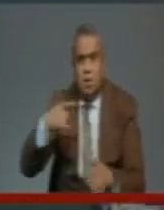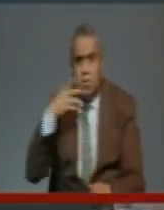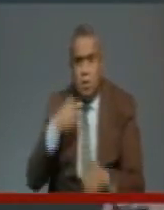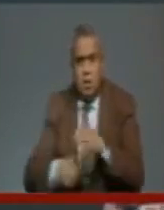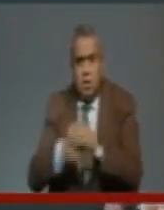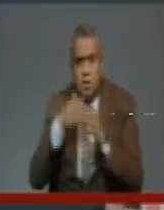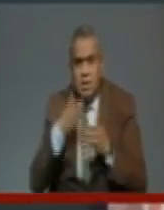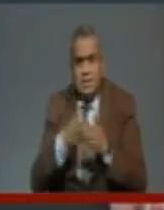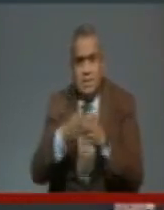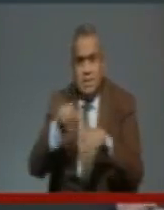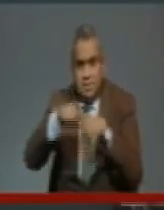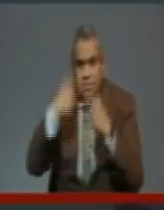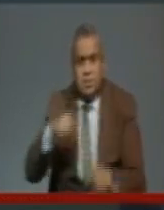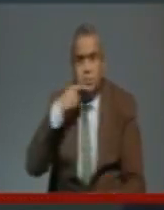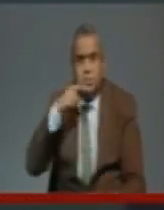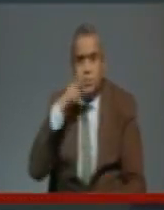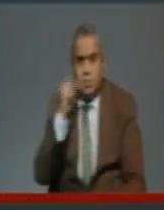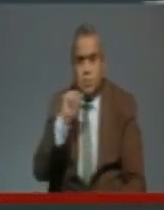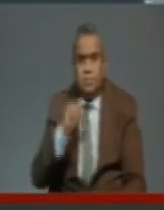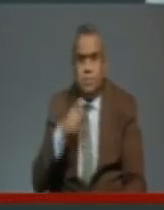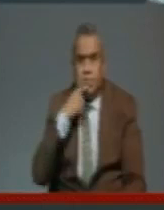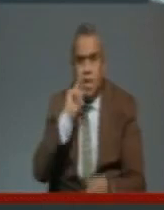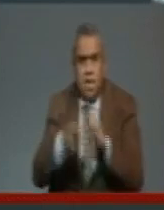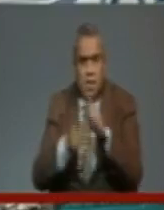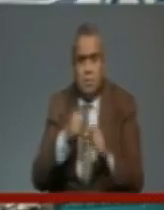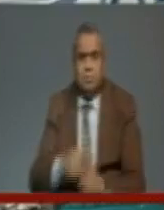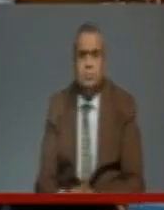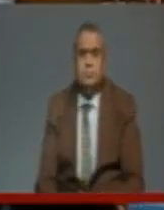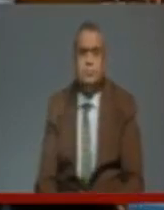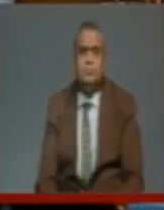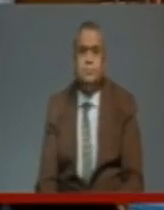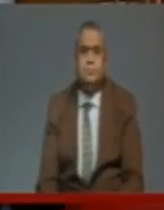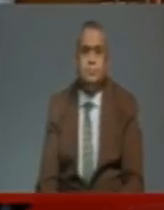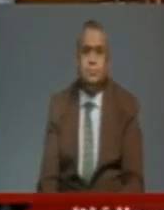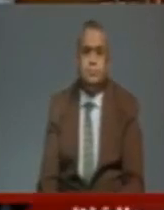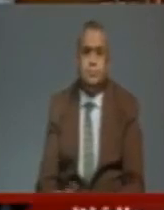بميناء الاسكندريه. ايوه يا فندم. شكرا. وفي النهايه